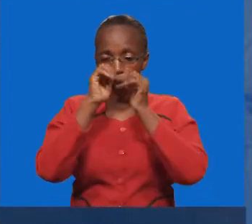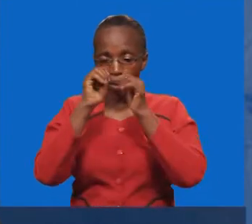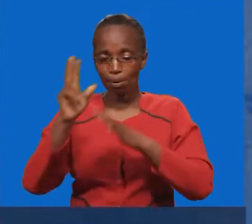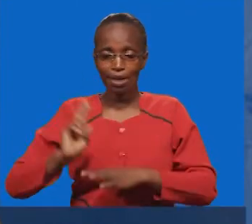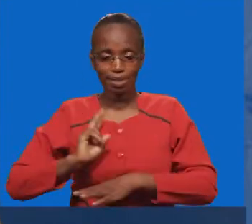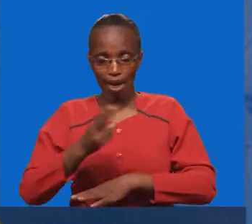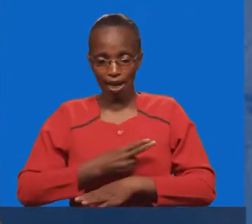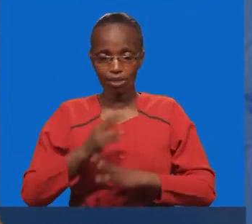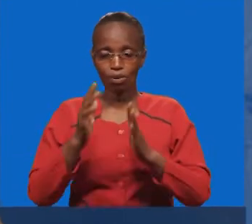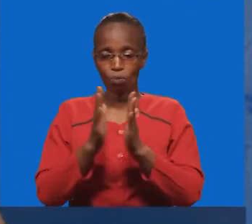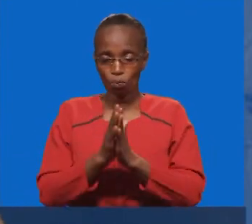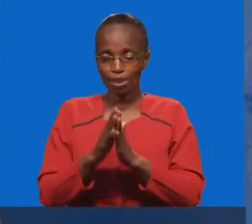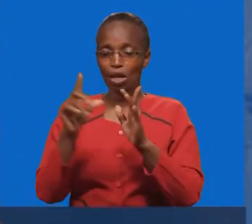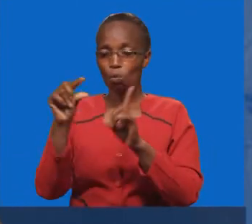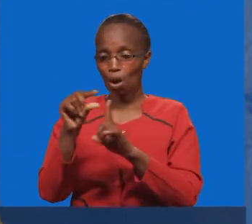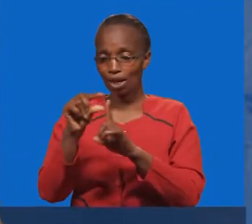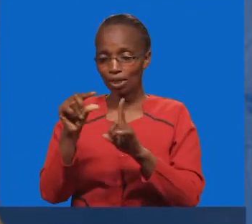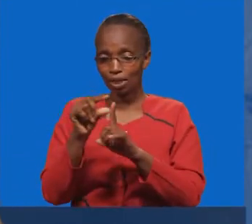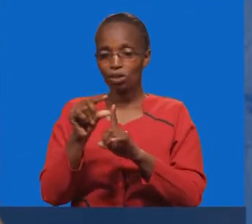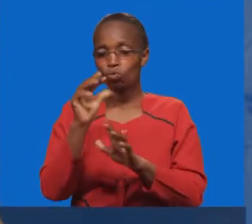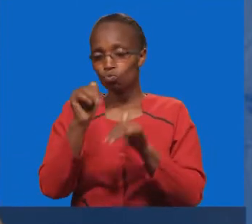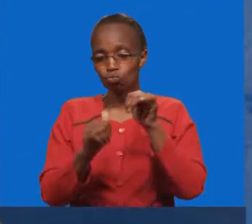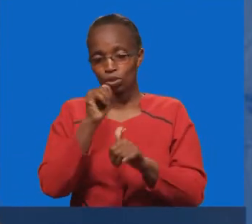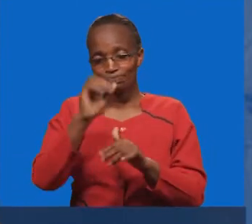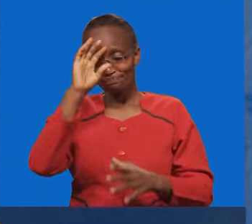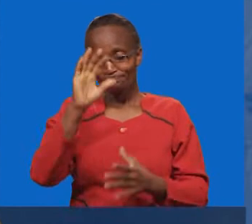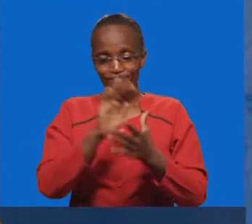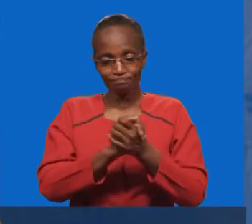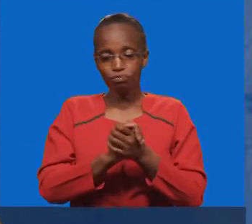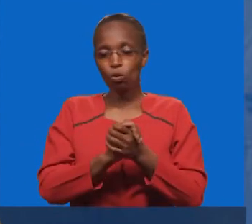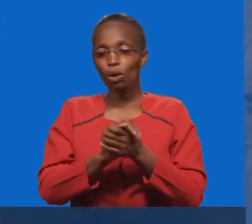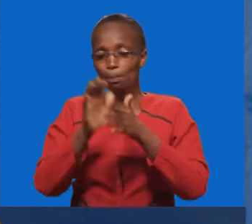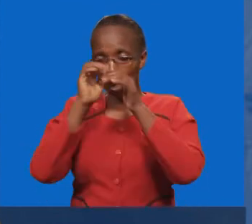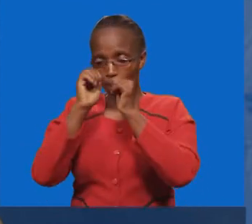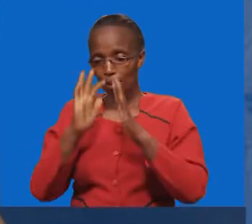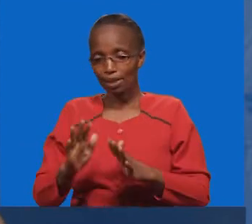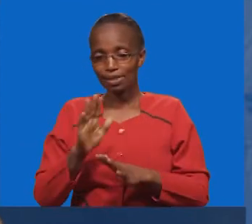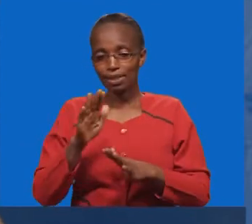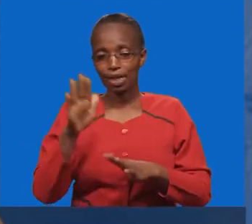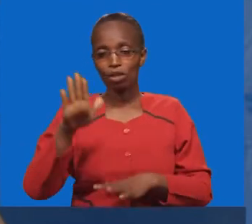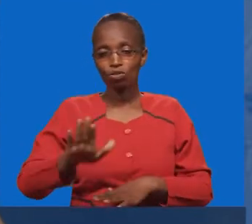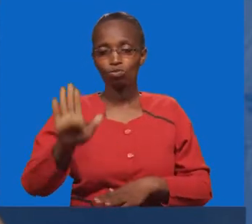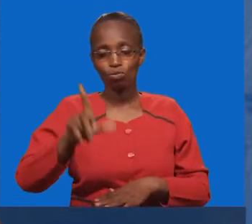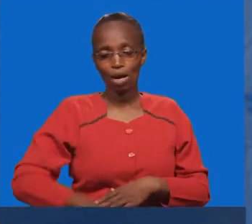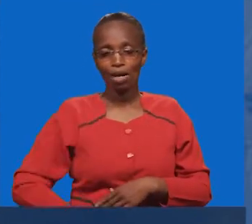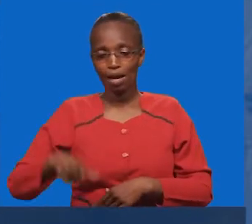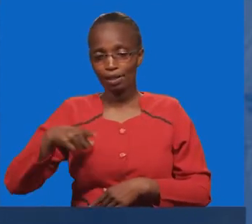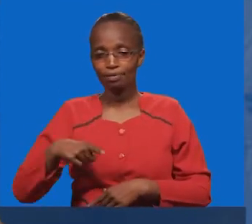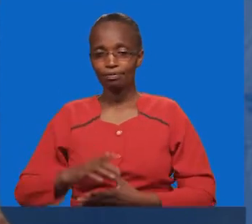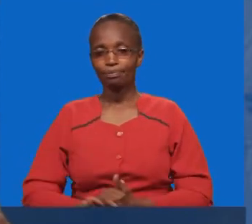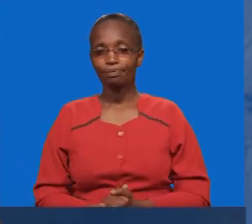kutubariki na neno lake, ambayo ninaamini ya kwamba litakuwa ni la baraka kwako.